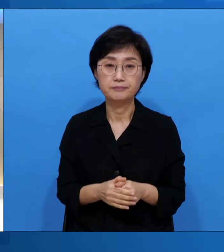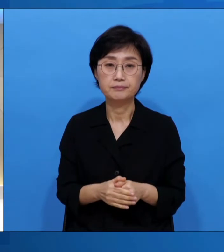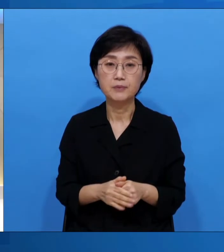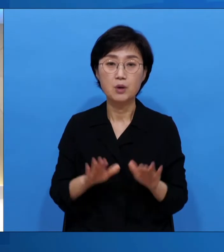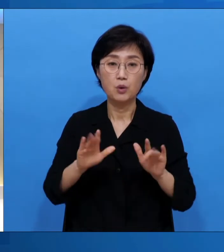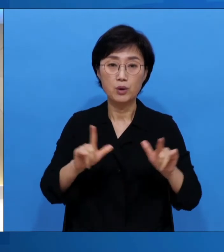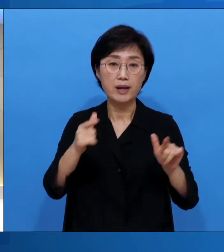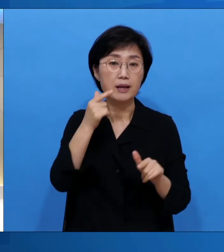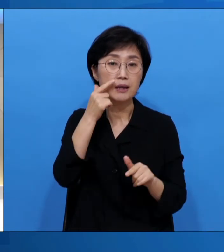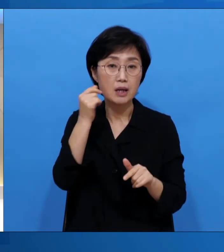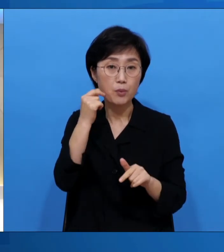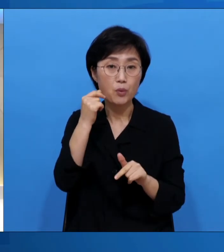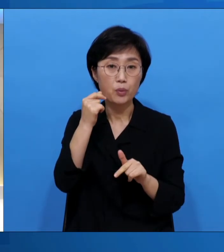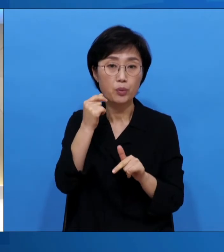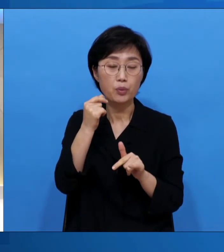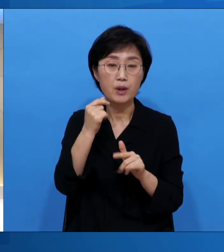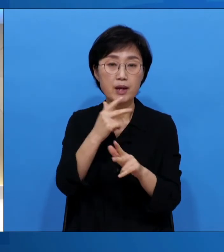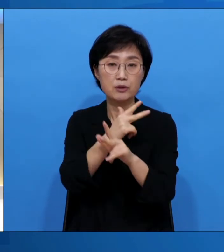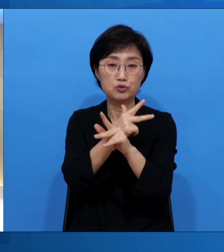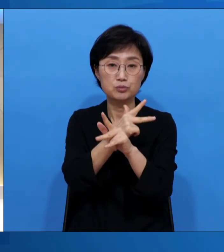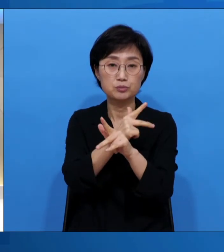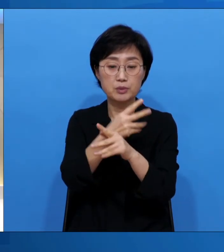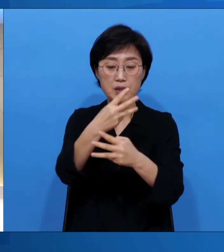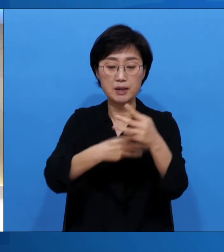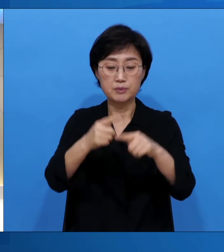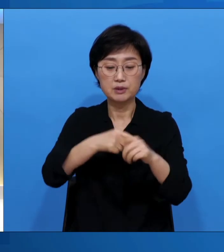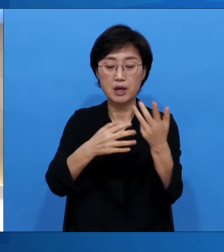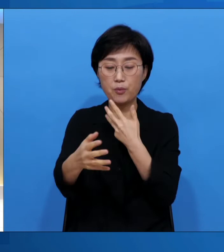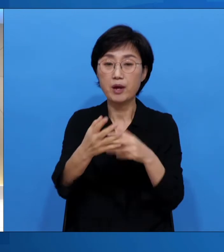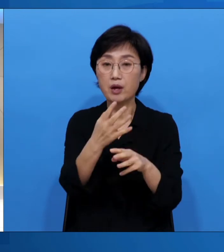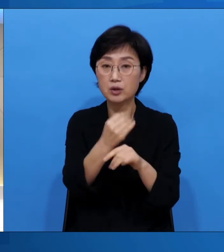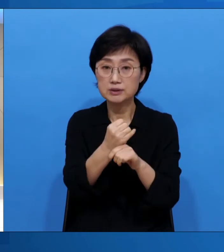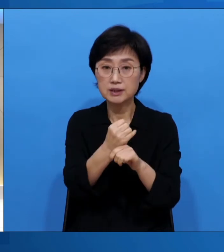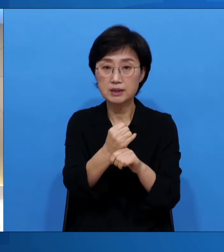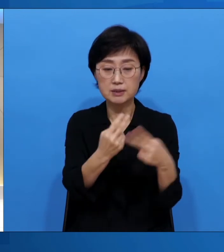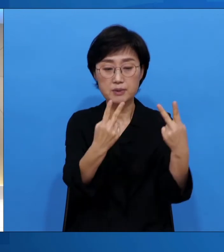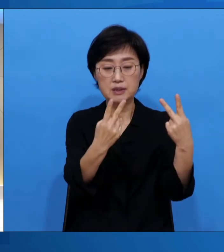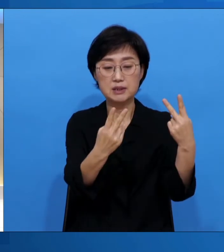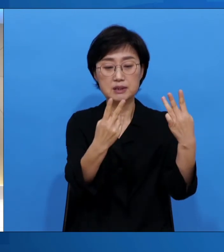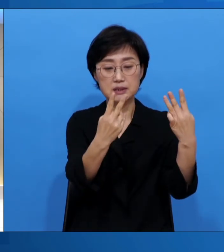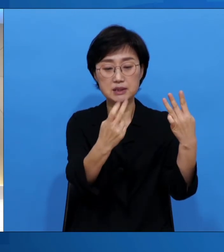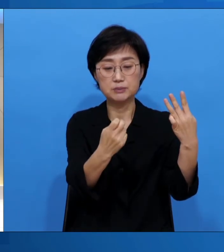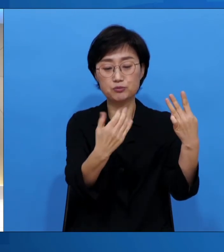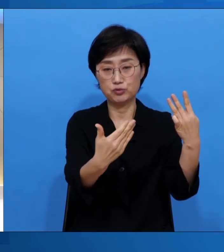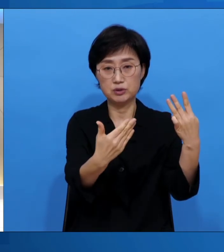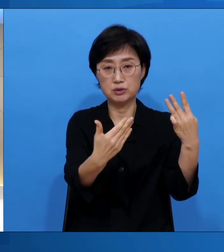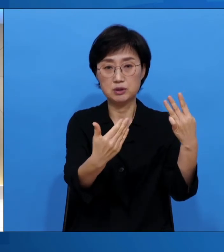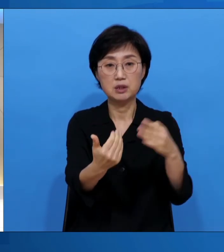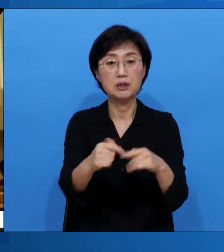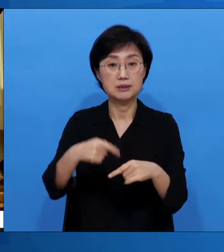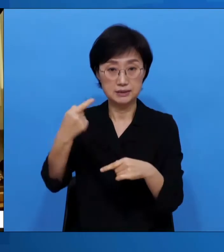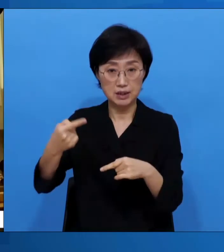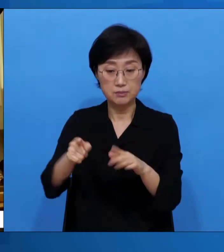2022 일본 온라인 랩넌트 대회가 오는 29일, 이어 온라인 리더 수련회가 30일 열립니다.